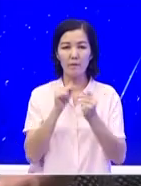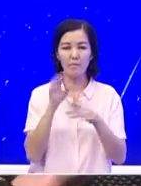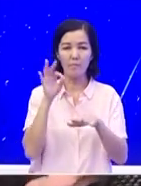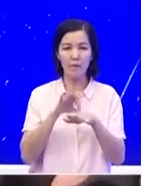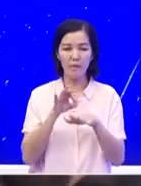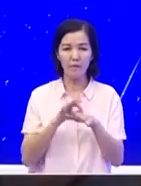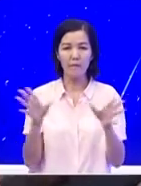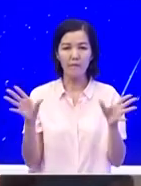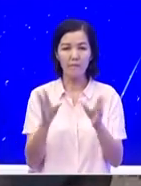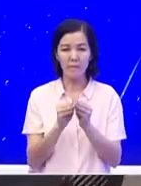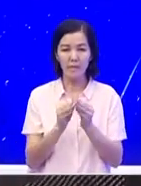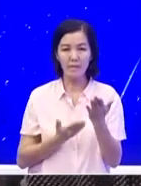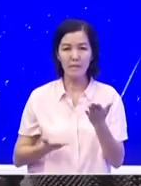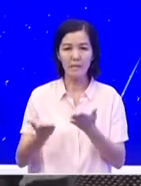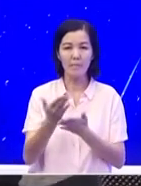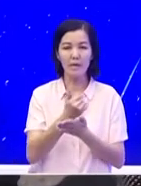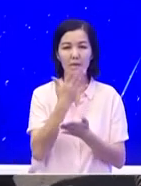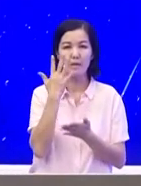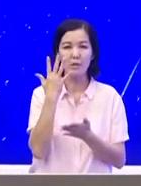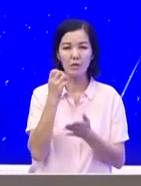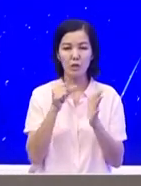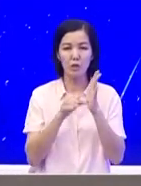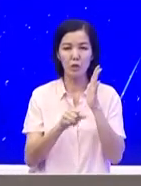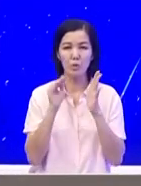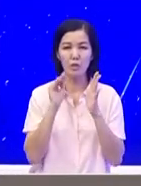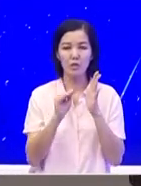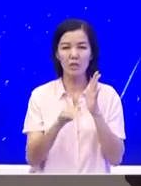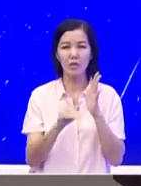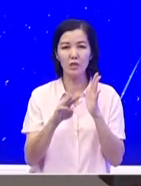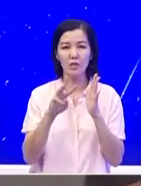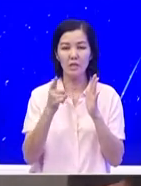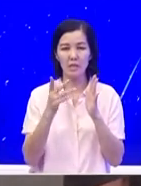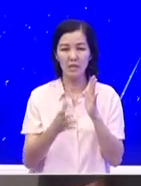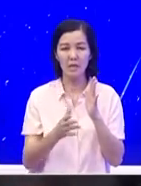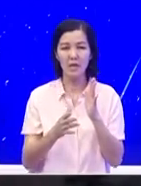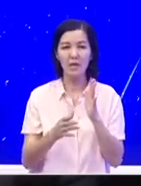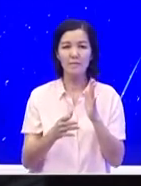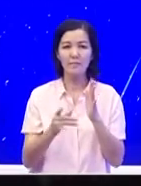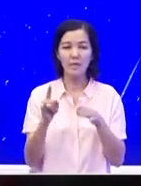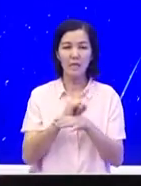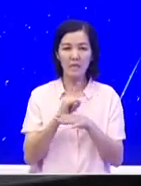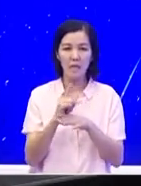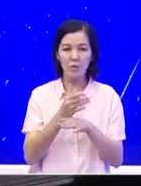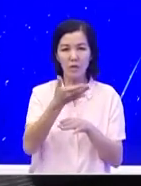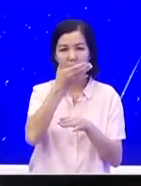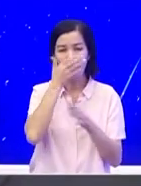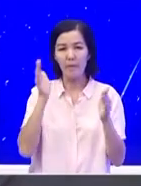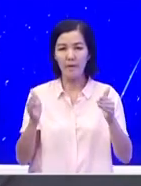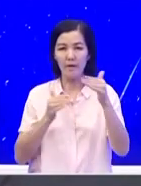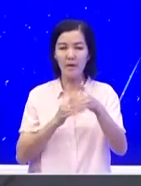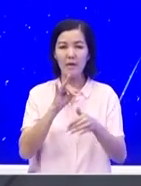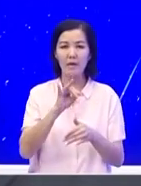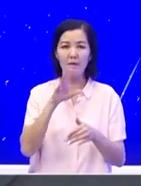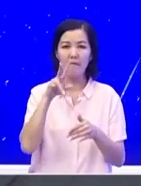Совместными усилиями ее представители собрали порядка 600 тысяч тенге и приобрели на эти деньги кислородный концентратор. Портативный аппарат ИВЛ